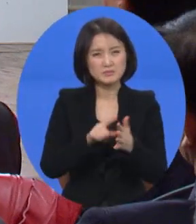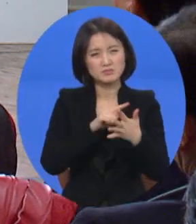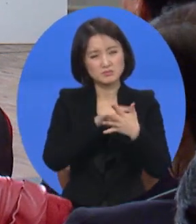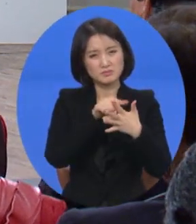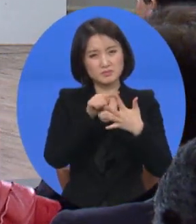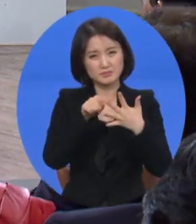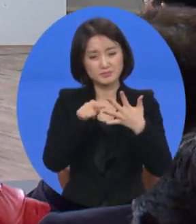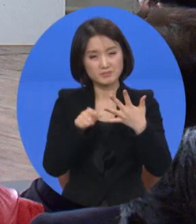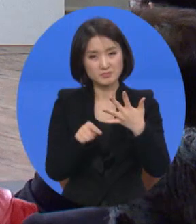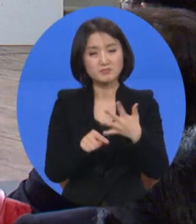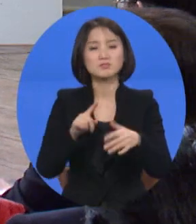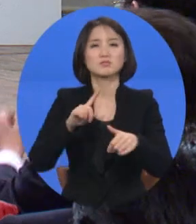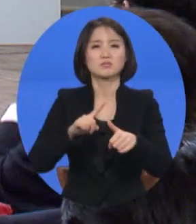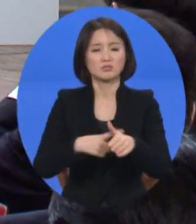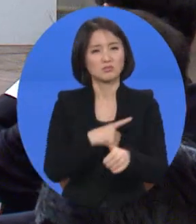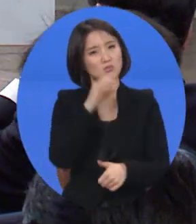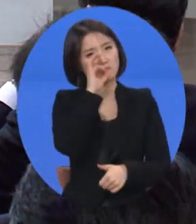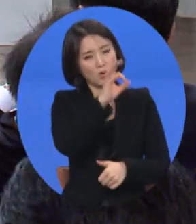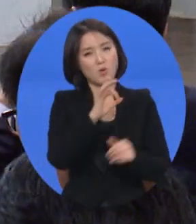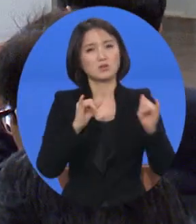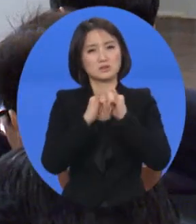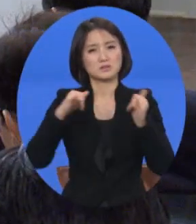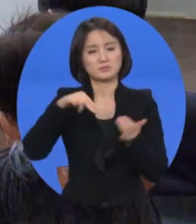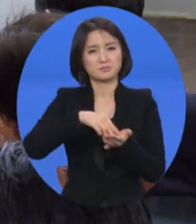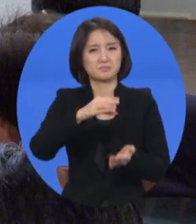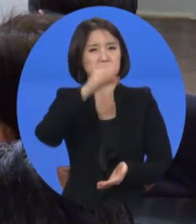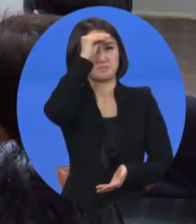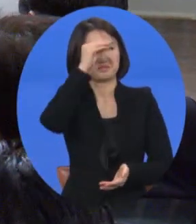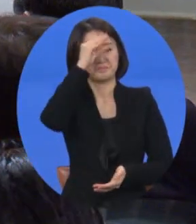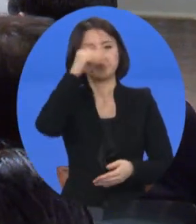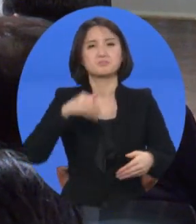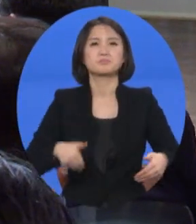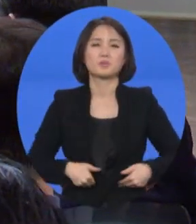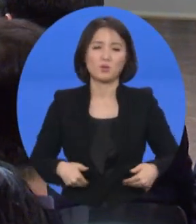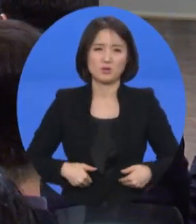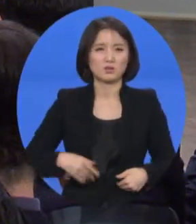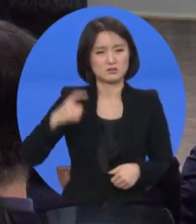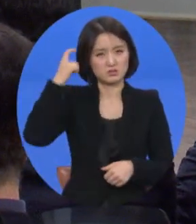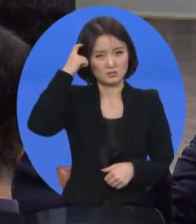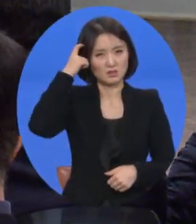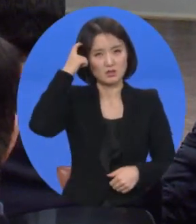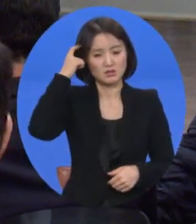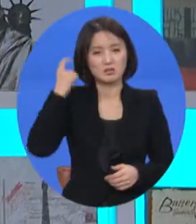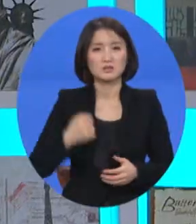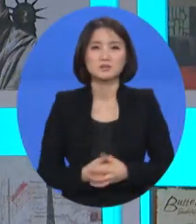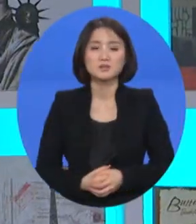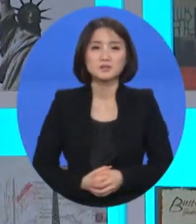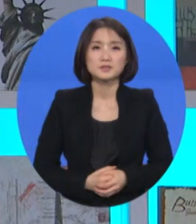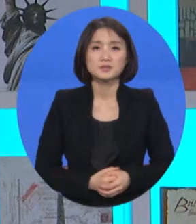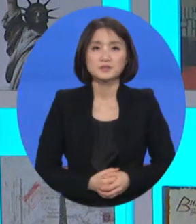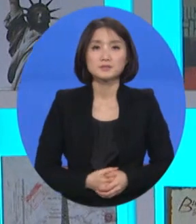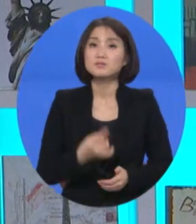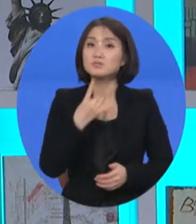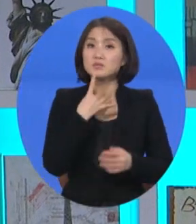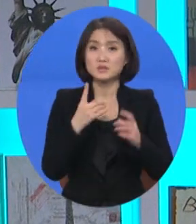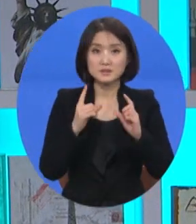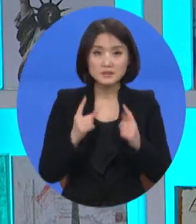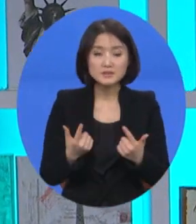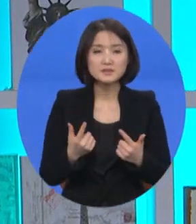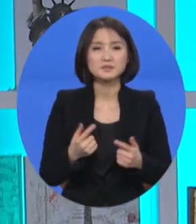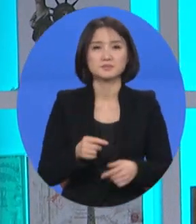득을 이렇게 넣을 교훈 적으로 화가 그것을 묘사를 한 것이죠 그뿐만 아닙니다 에오스 매미 1